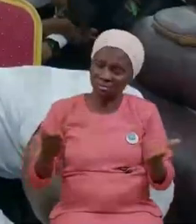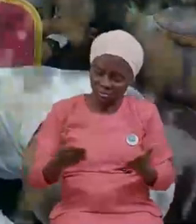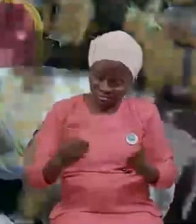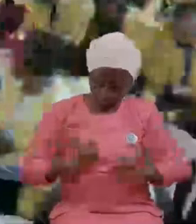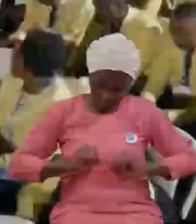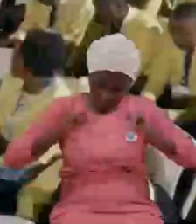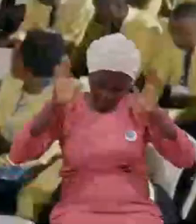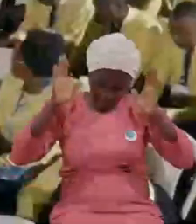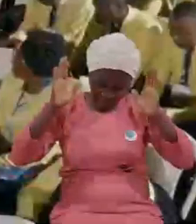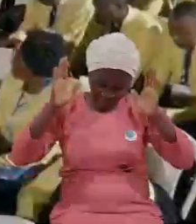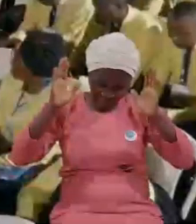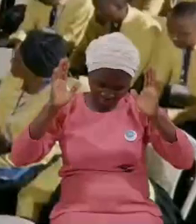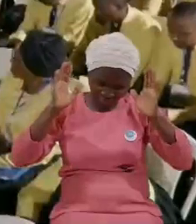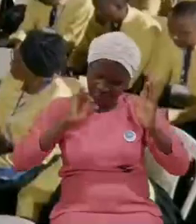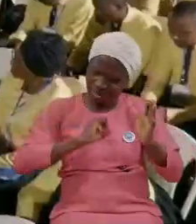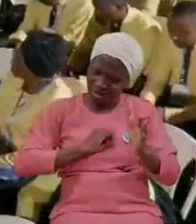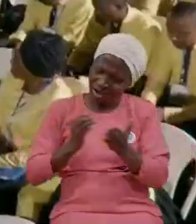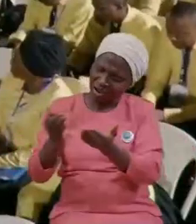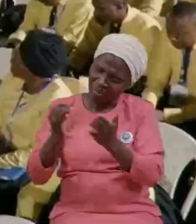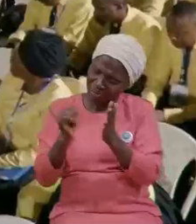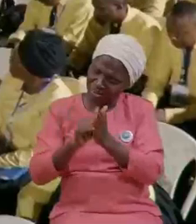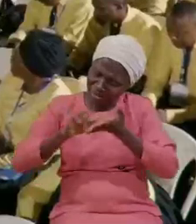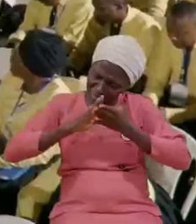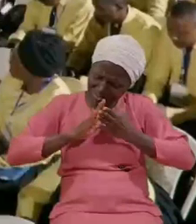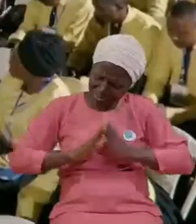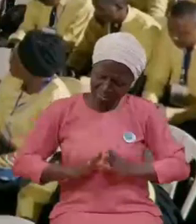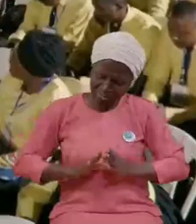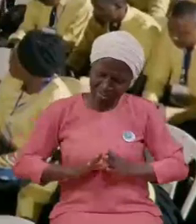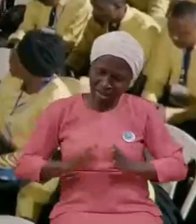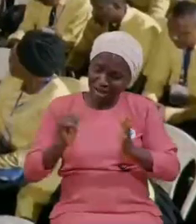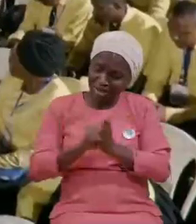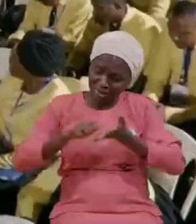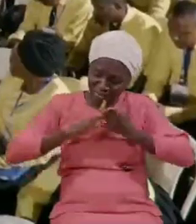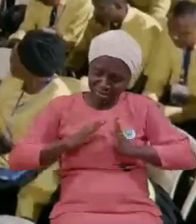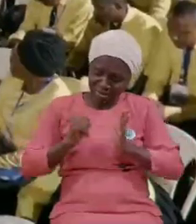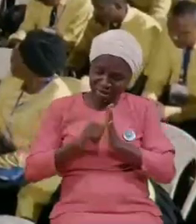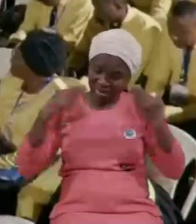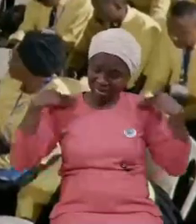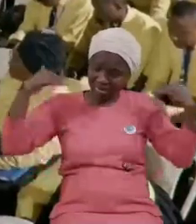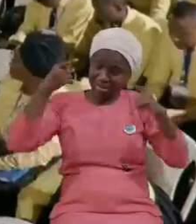Je veux cette paix annoncée par les anges.